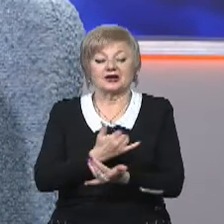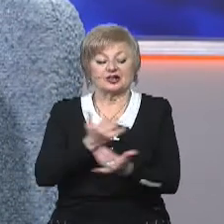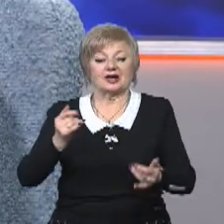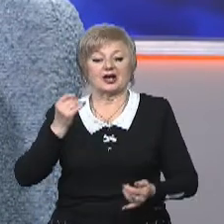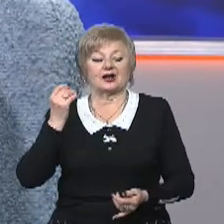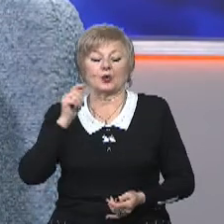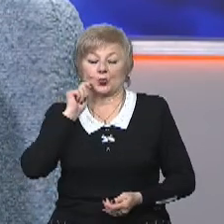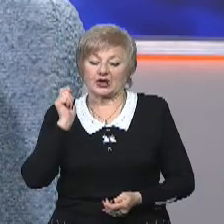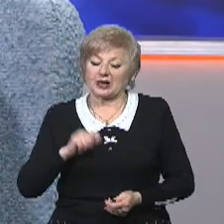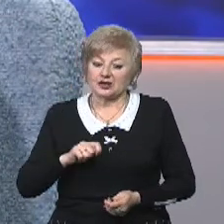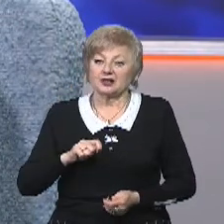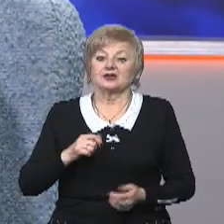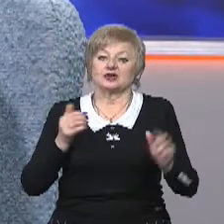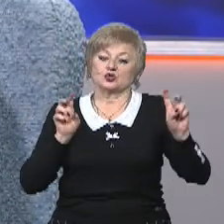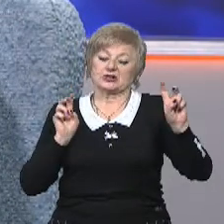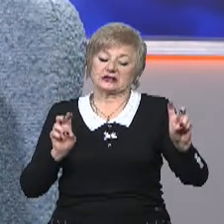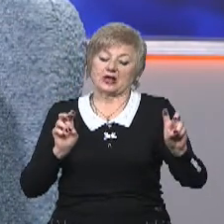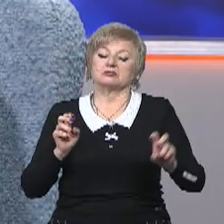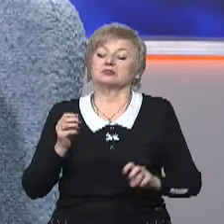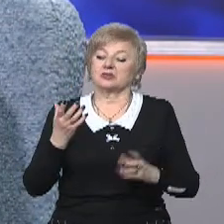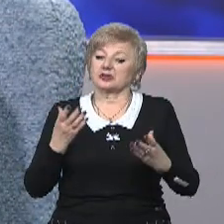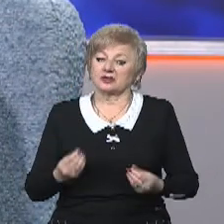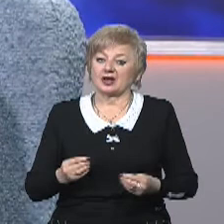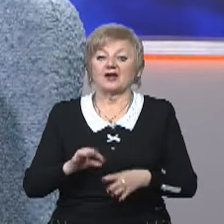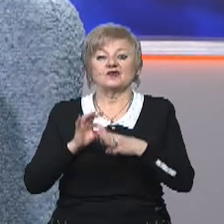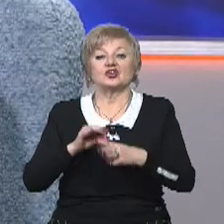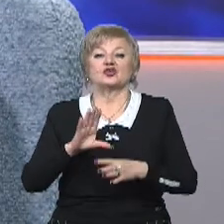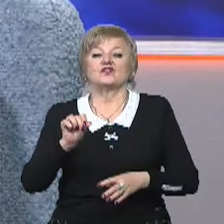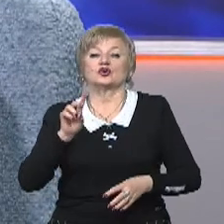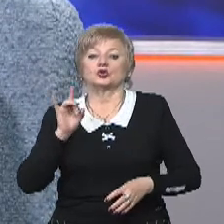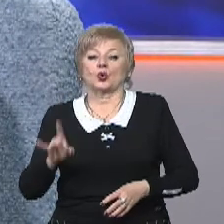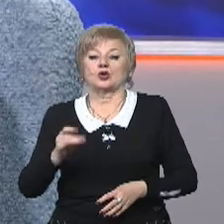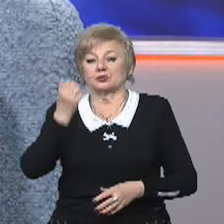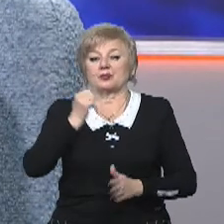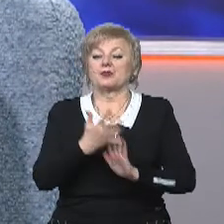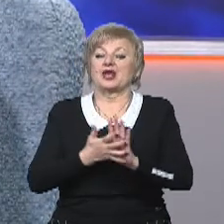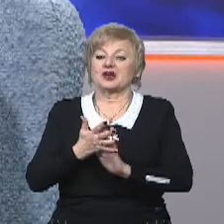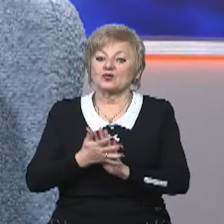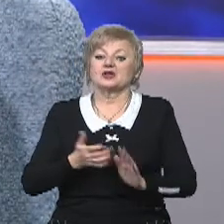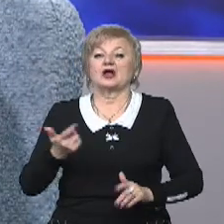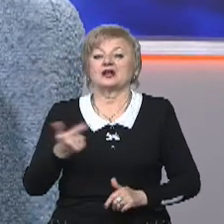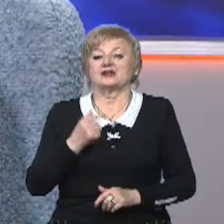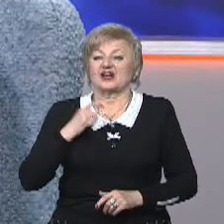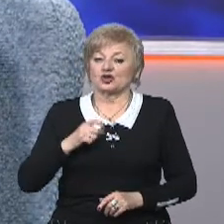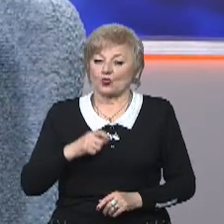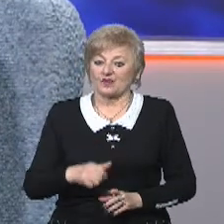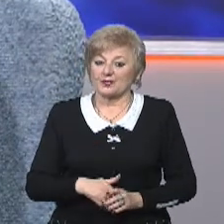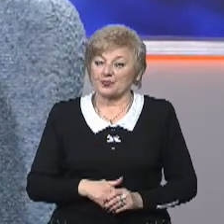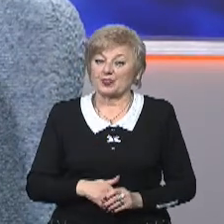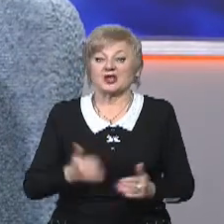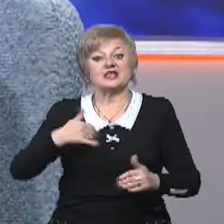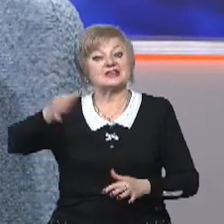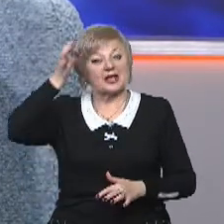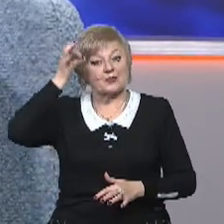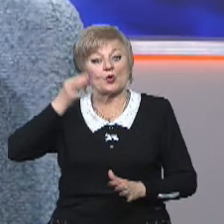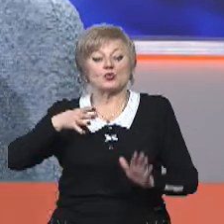– про це сьогодні у темі дня на UA Запоріжжя. У студії для вас працює Віктор Дерев'янко. Дякуємо за мову жестів Галині Воротніковій. Нагадую,